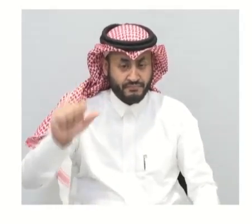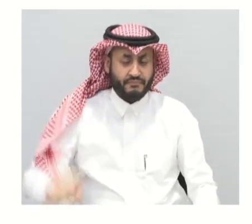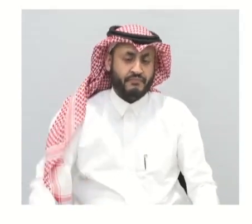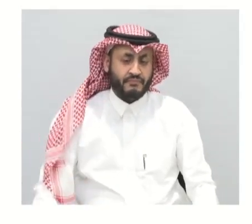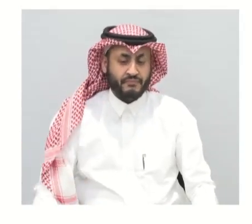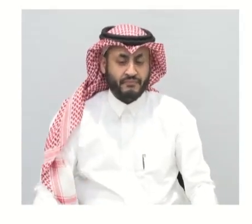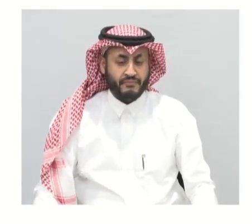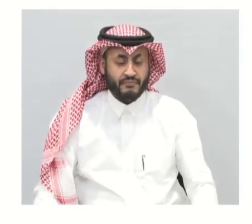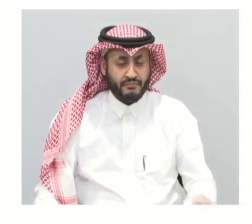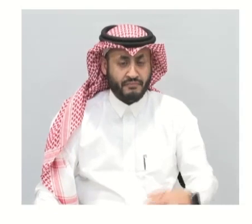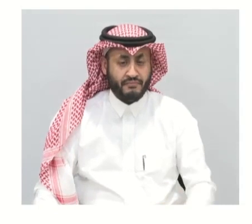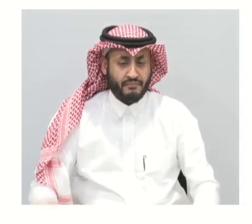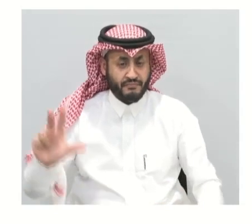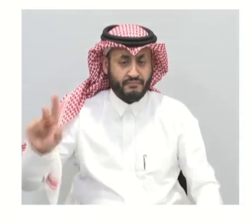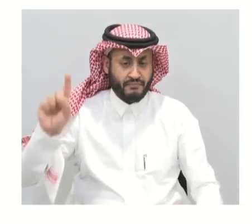التربه